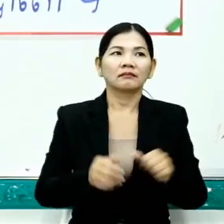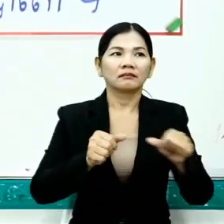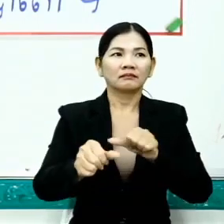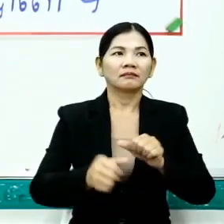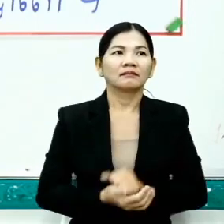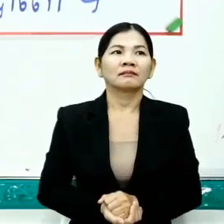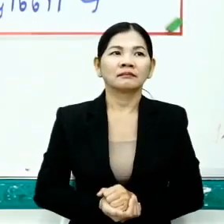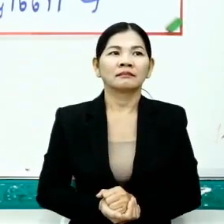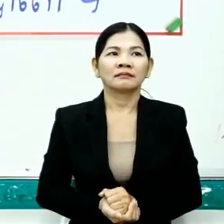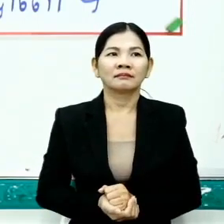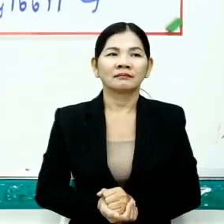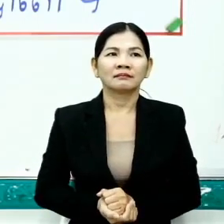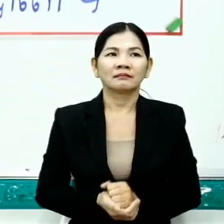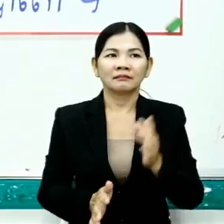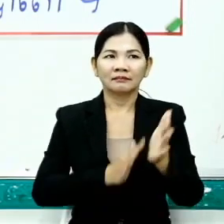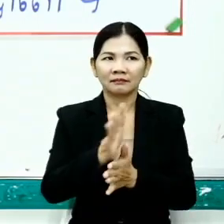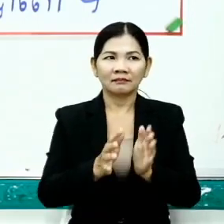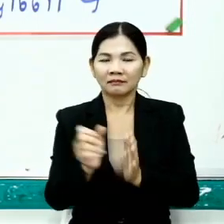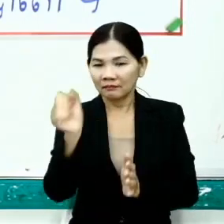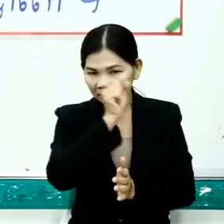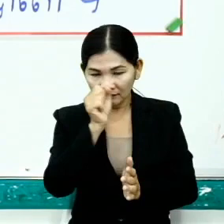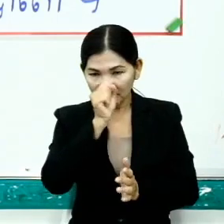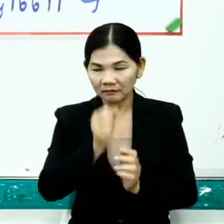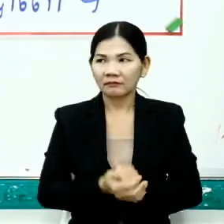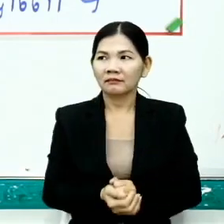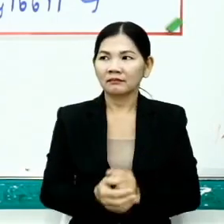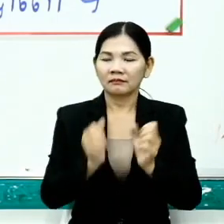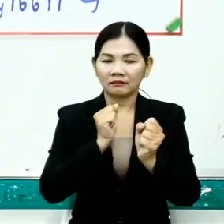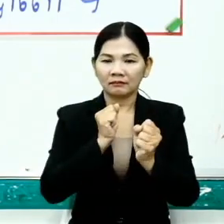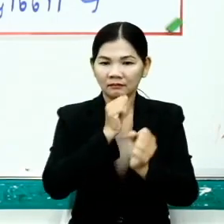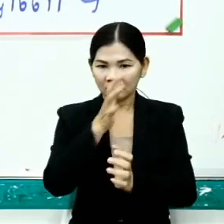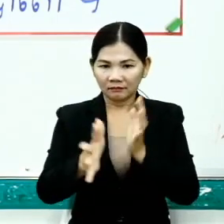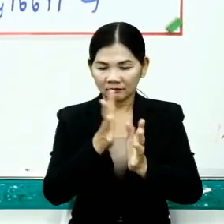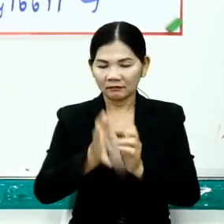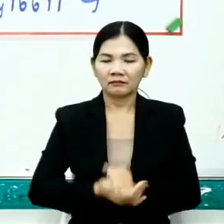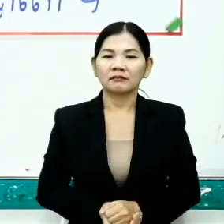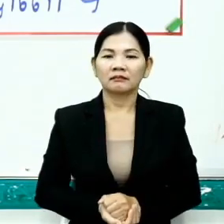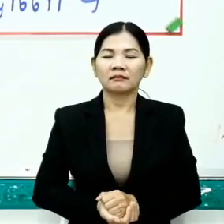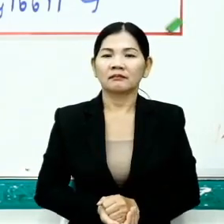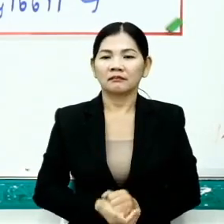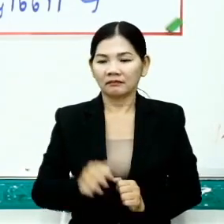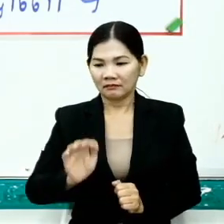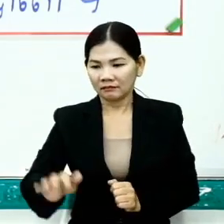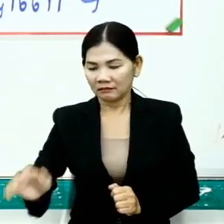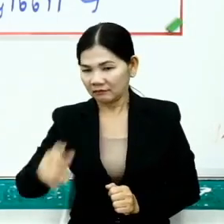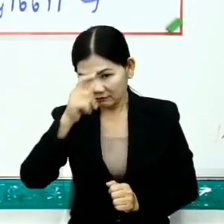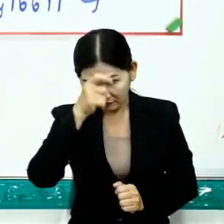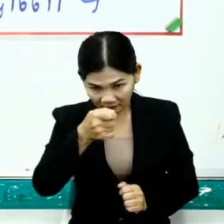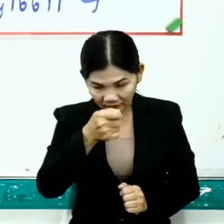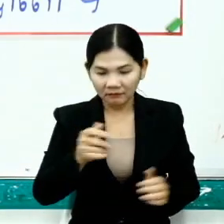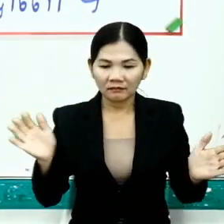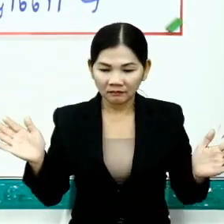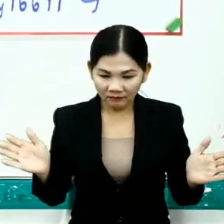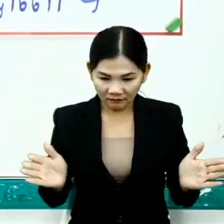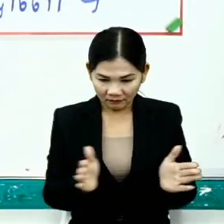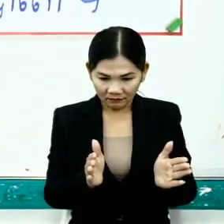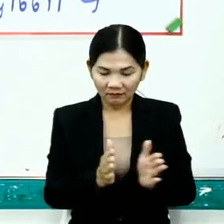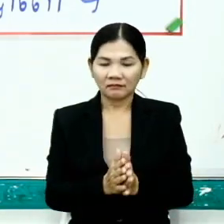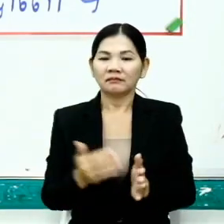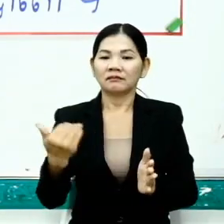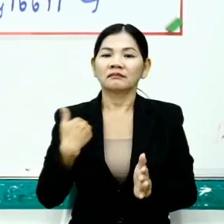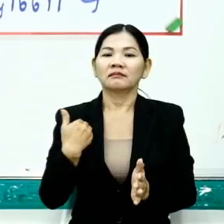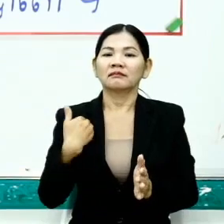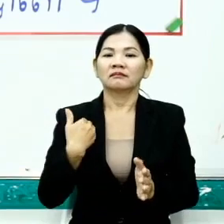តត្រៀមចាប់ផ្ដើមច្រៀងជាមួយអ្នកគ្រូចាប់ផ្ដើមកង្កែបតូចប៉ិនតែ